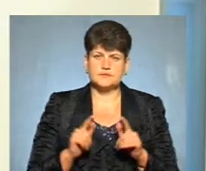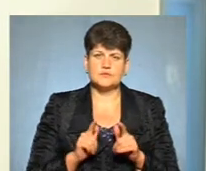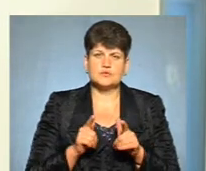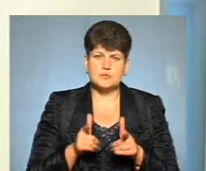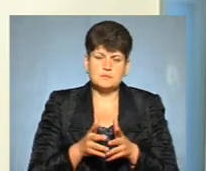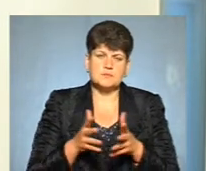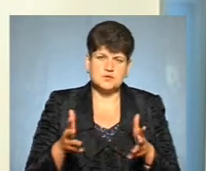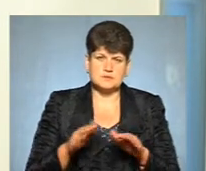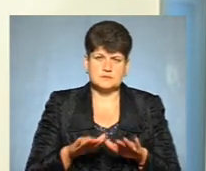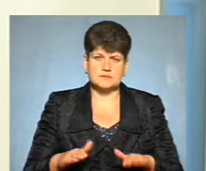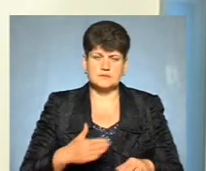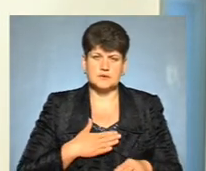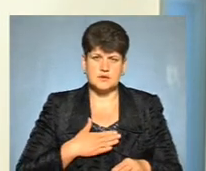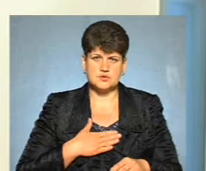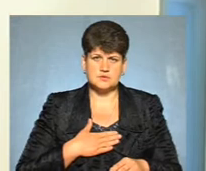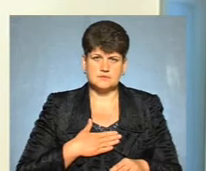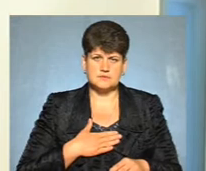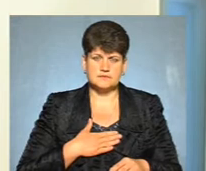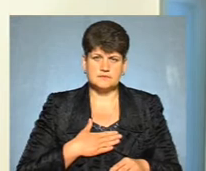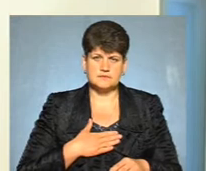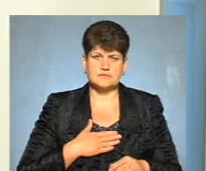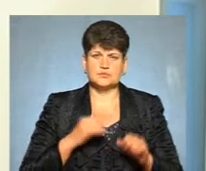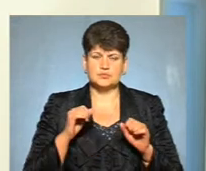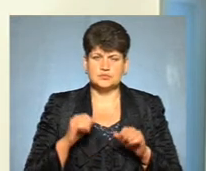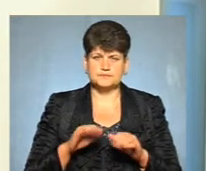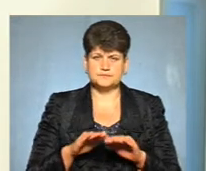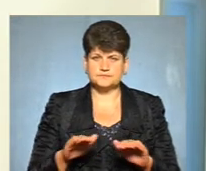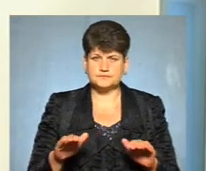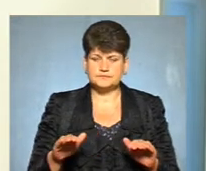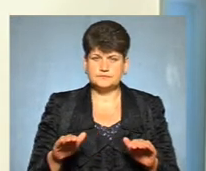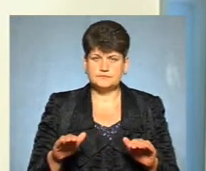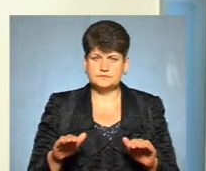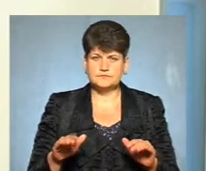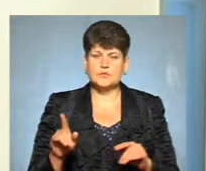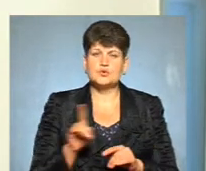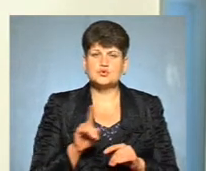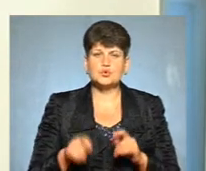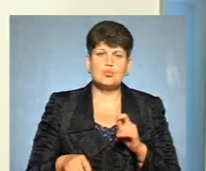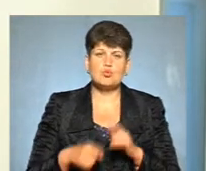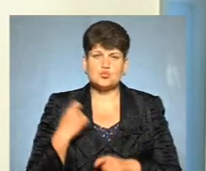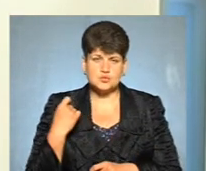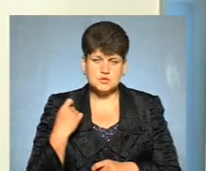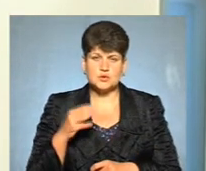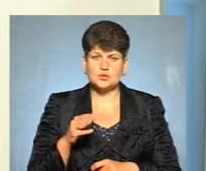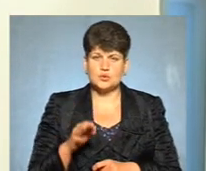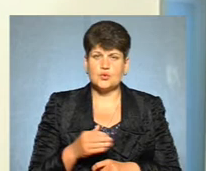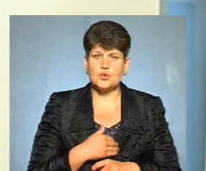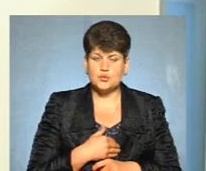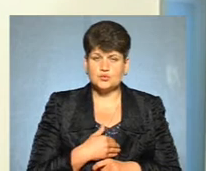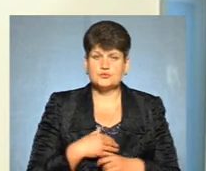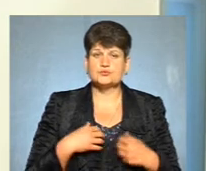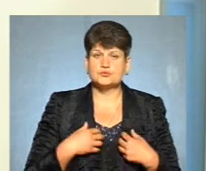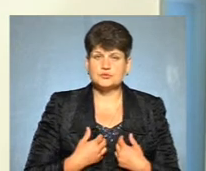переважна більшість наших потенційних абітурієнтів. Щодо порушень, то хочу розчарувати